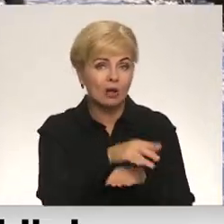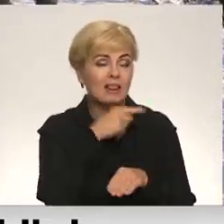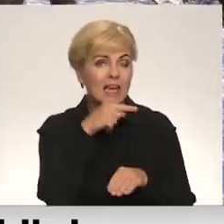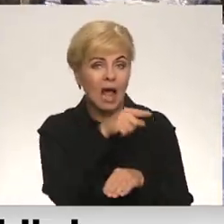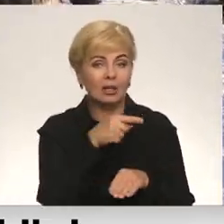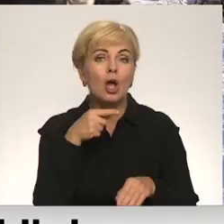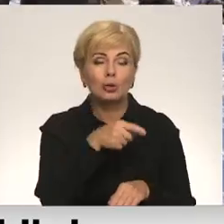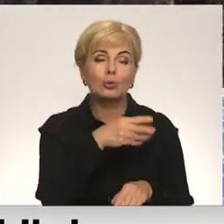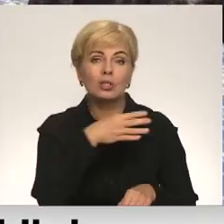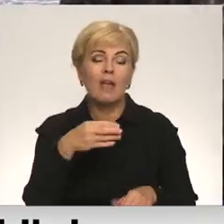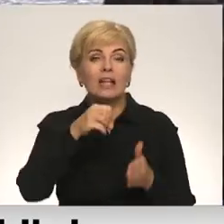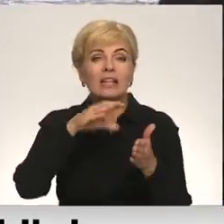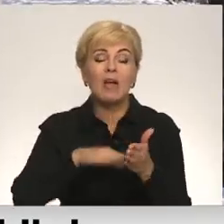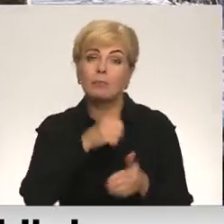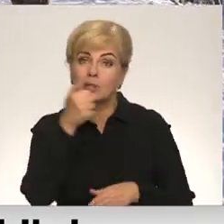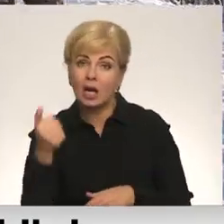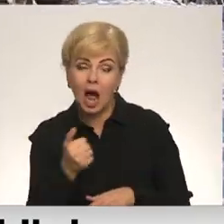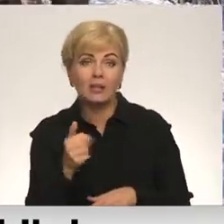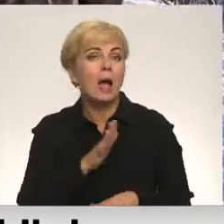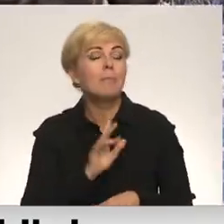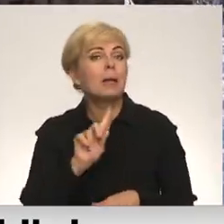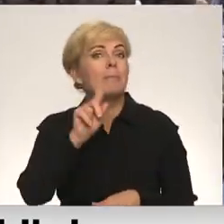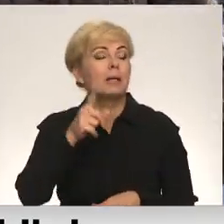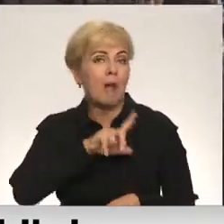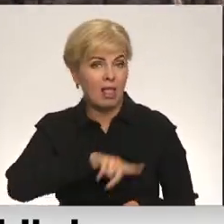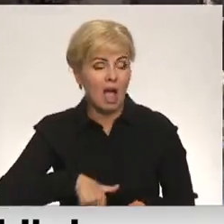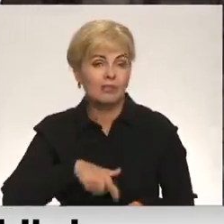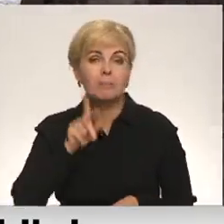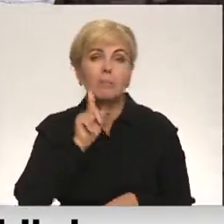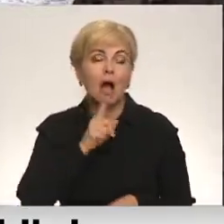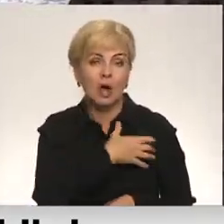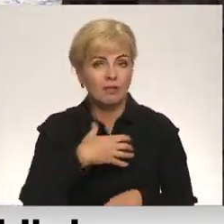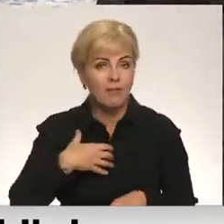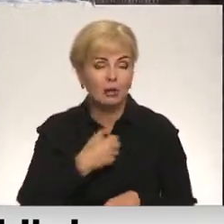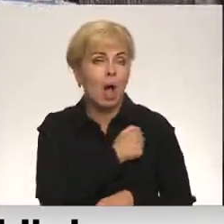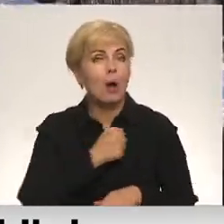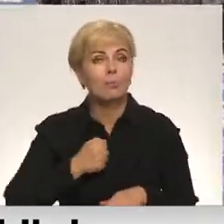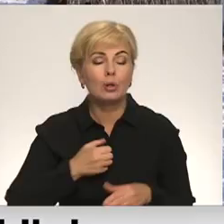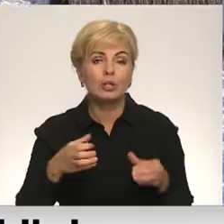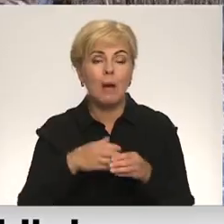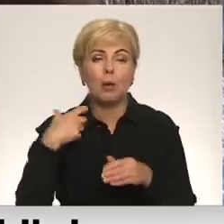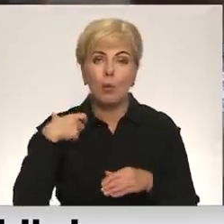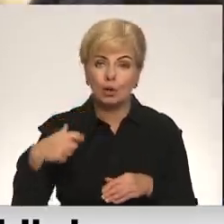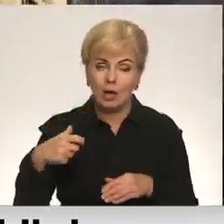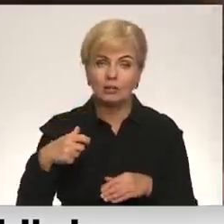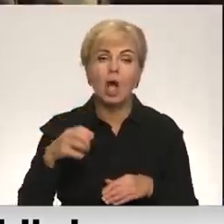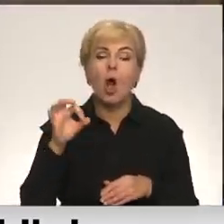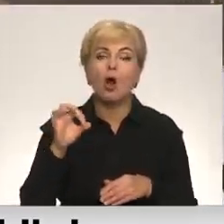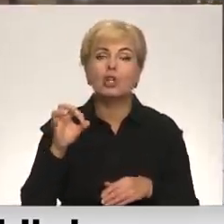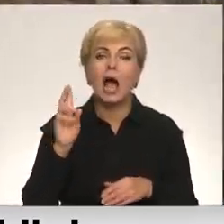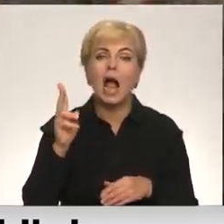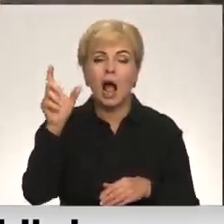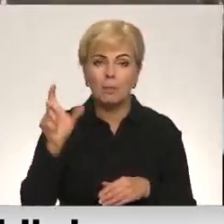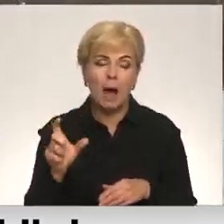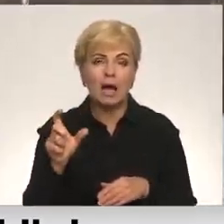spēkiem 1919. Gadā, bija pirmā Latvijas pagaidu valdības bruņoto spēku komandiera pulkvežs Oskara Kalpaka un